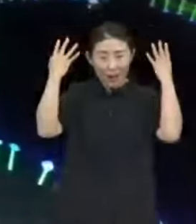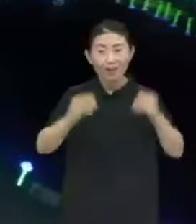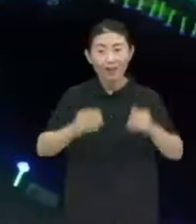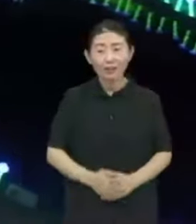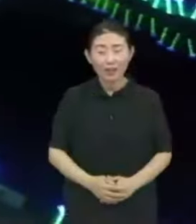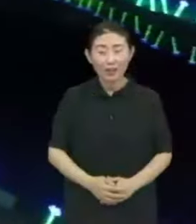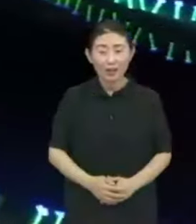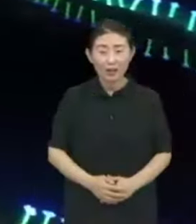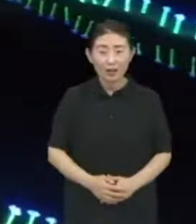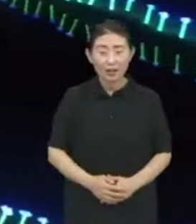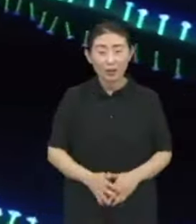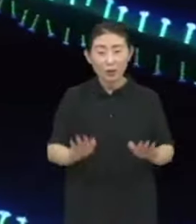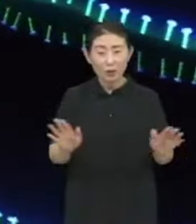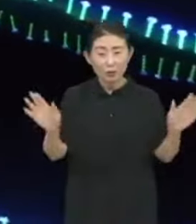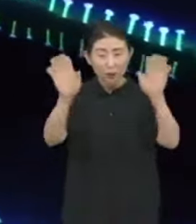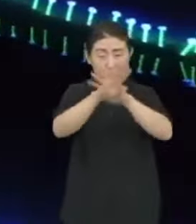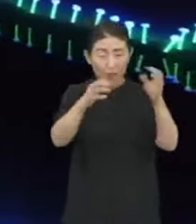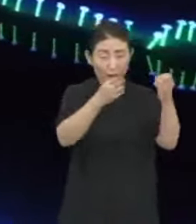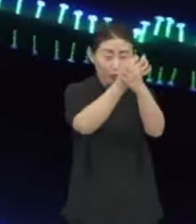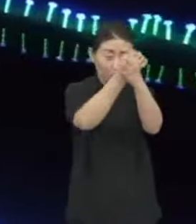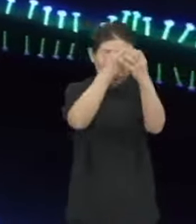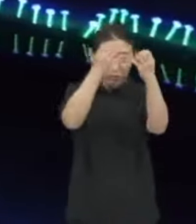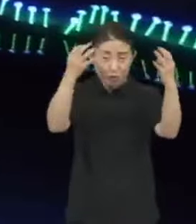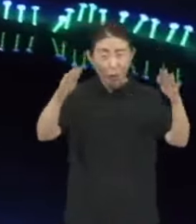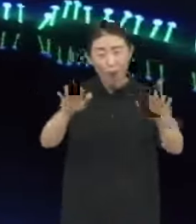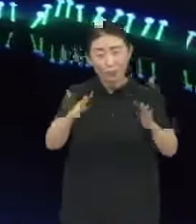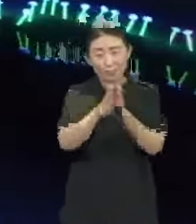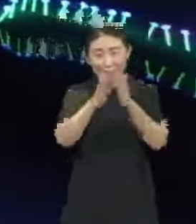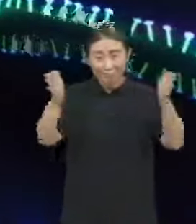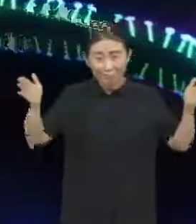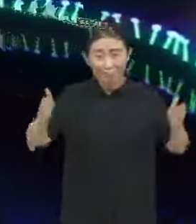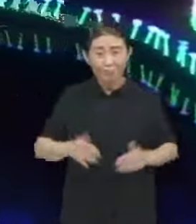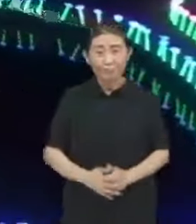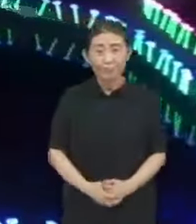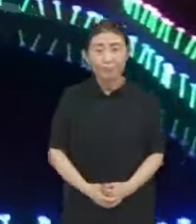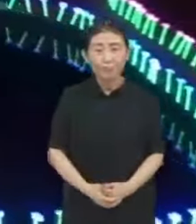연상케 하는 빛의 향연 속에 국남지에서 펼쳐집니다. TJB 김진석입니다.